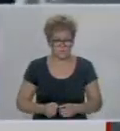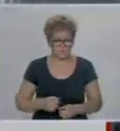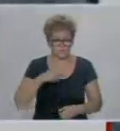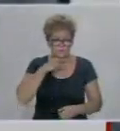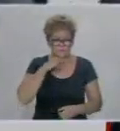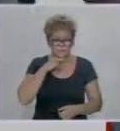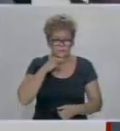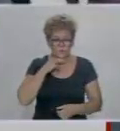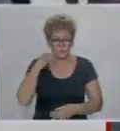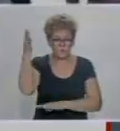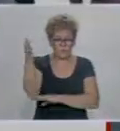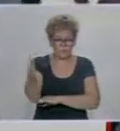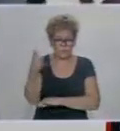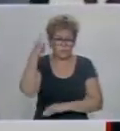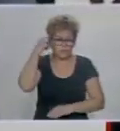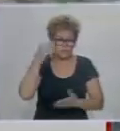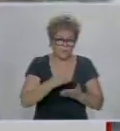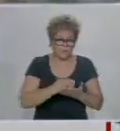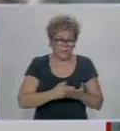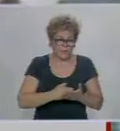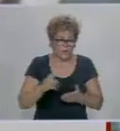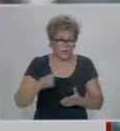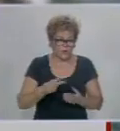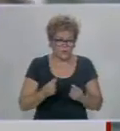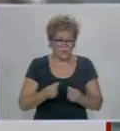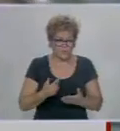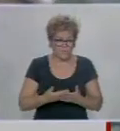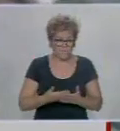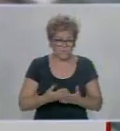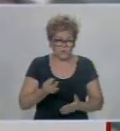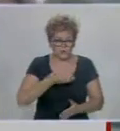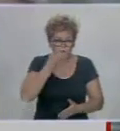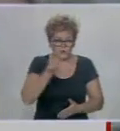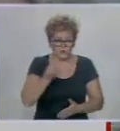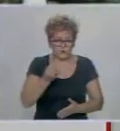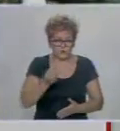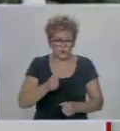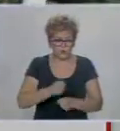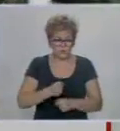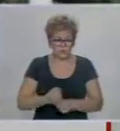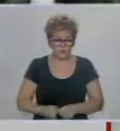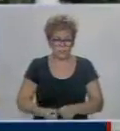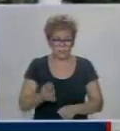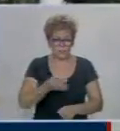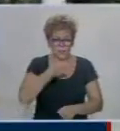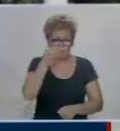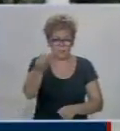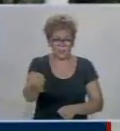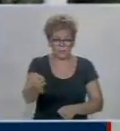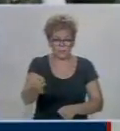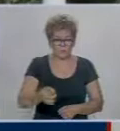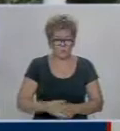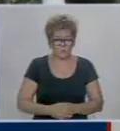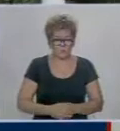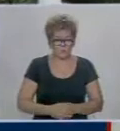directorul Transloc, spune că este la curent cu problemele, dar nu au fost bani pentru solicitările protestatarilor. Noi le-am și propus oamenilor o variantă